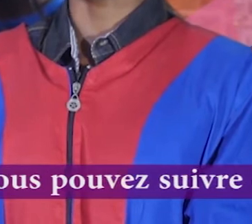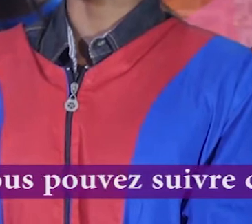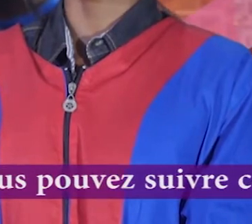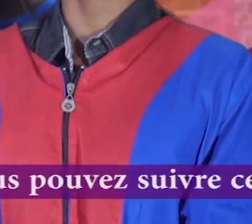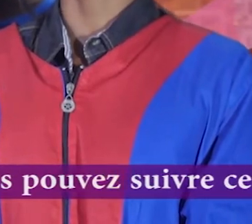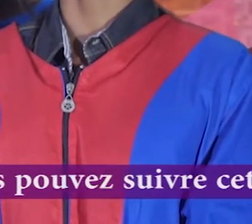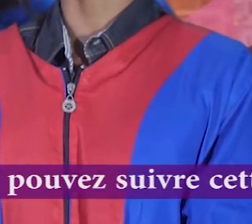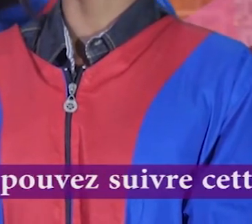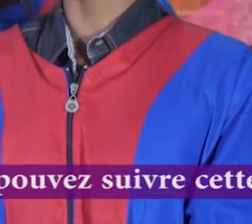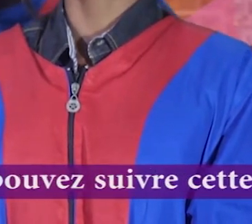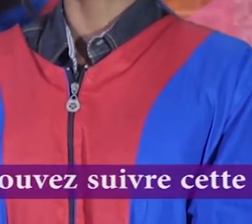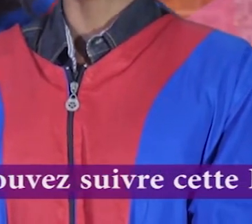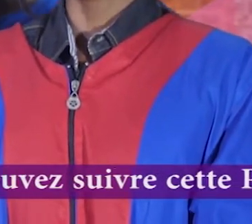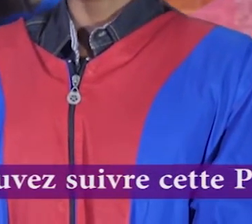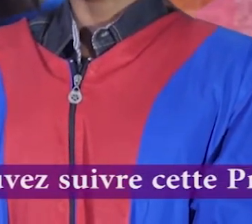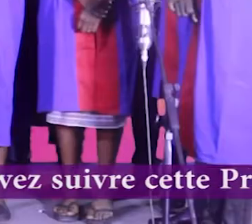mobikisi